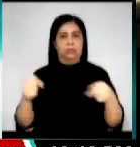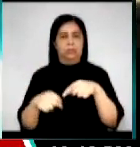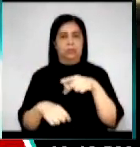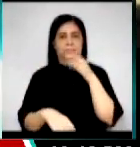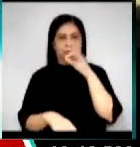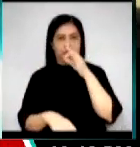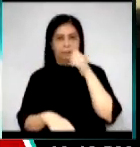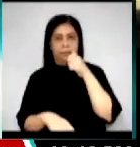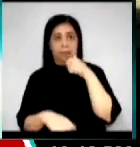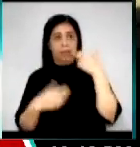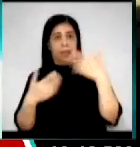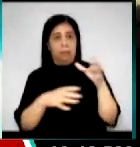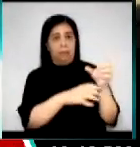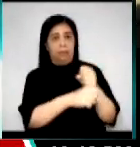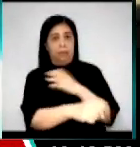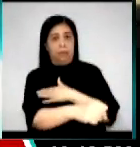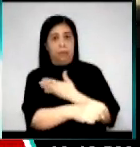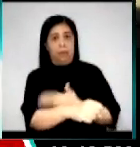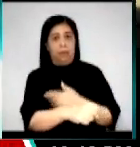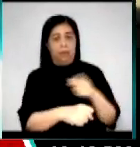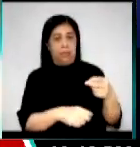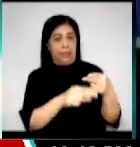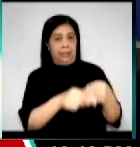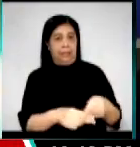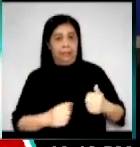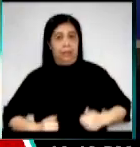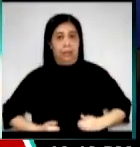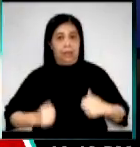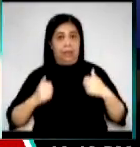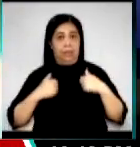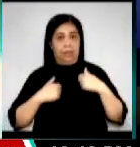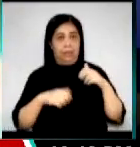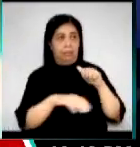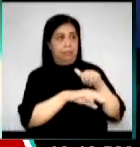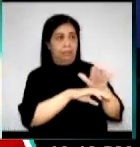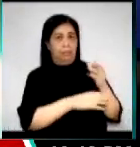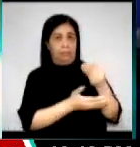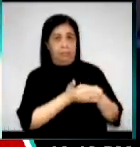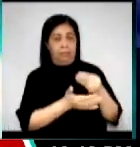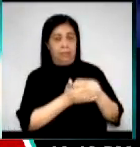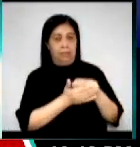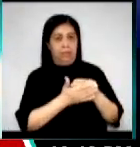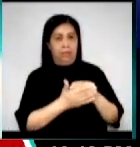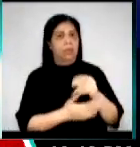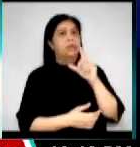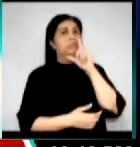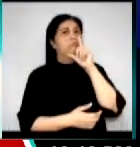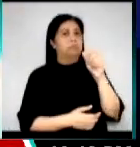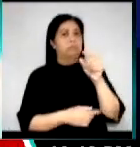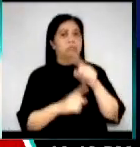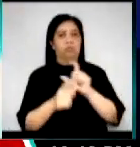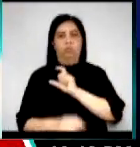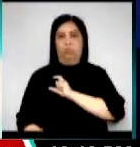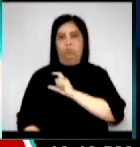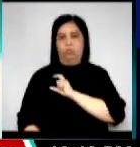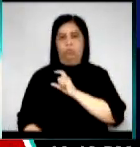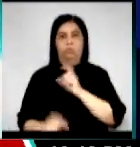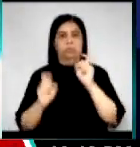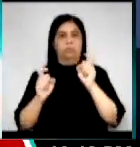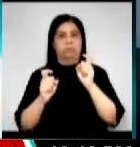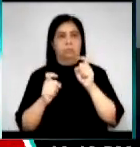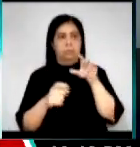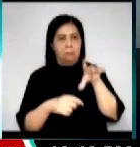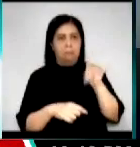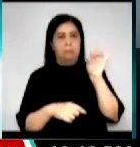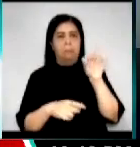ng anak ng biktima ang pangalan at address ng papadalhan ng pera, nagsumbong siya sa mga pulis. Agad naman nilang natunto ng sospek